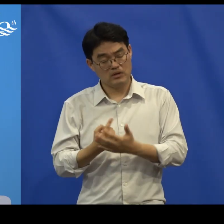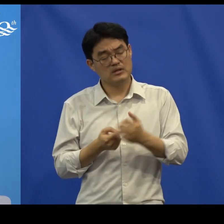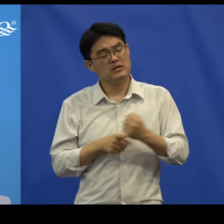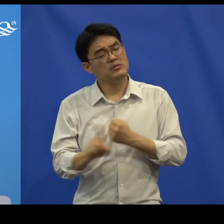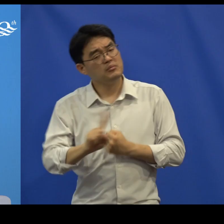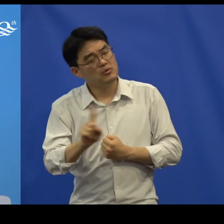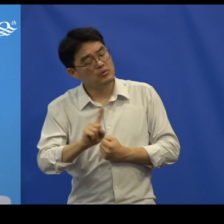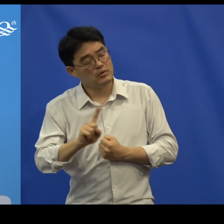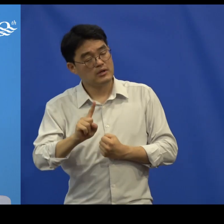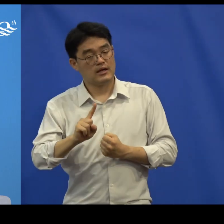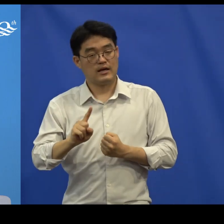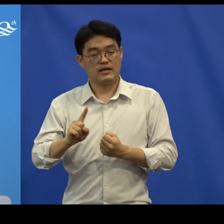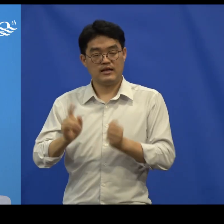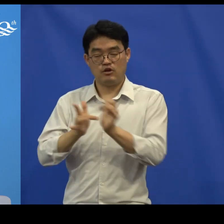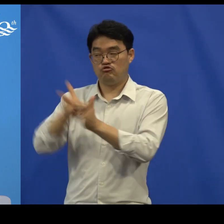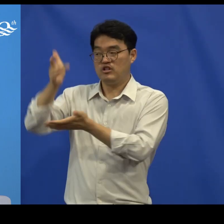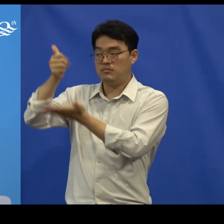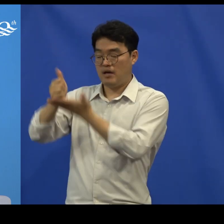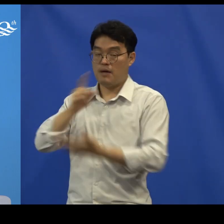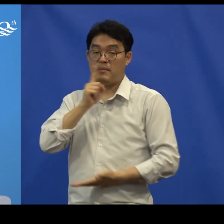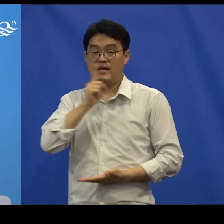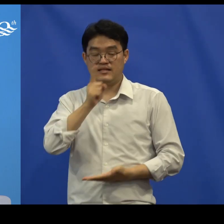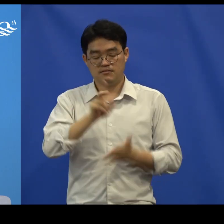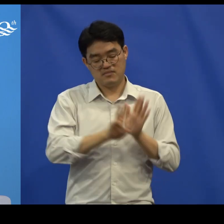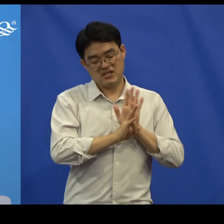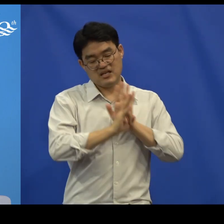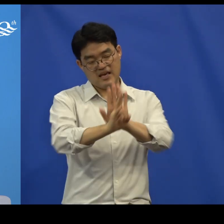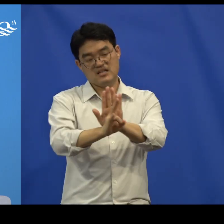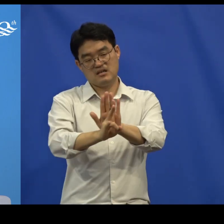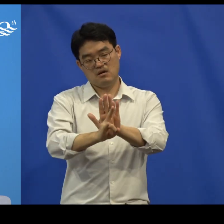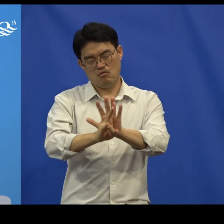완전한 성취에 대한 약속입니다.